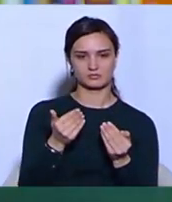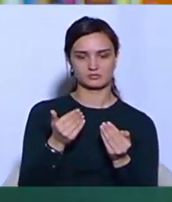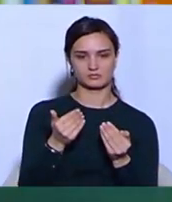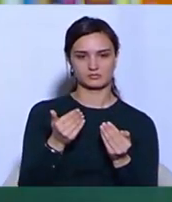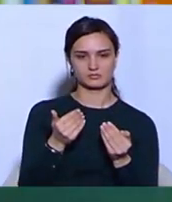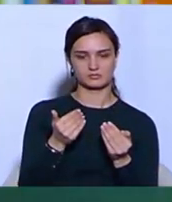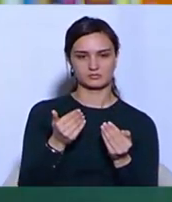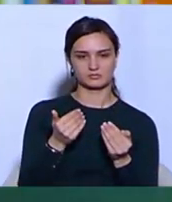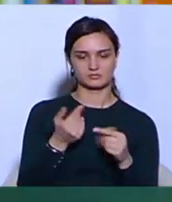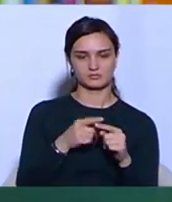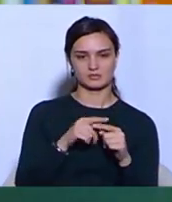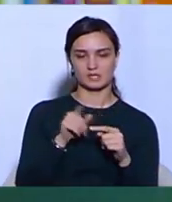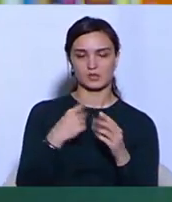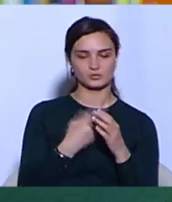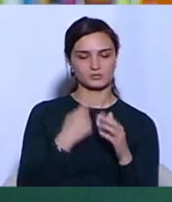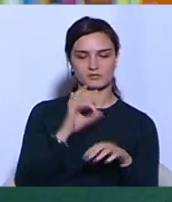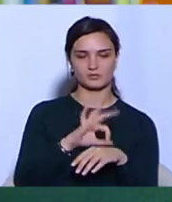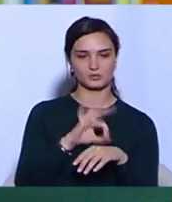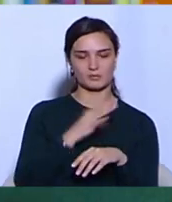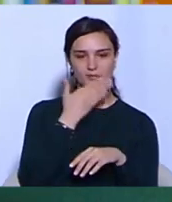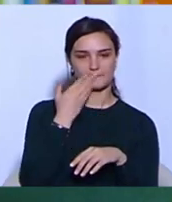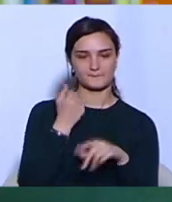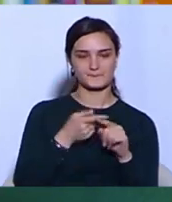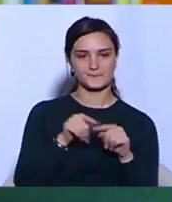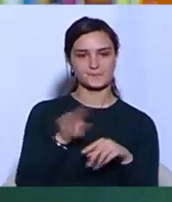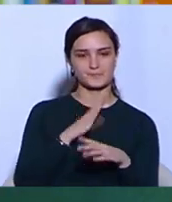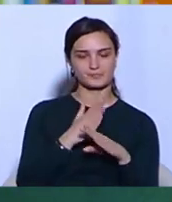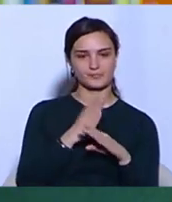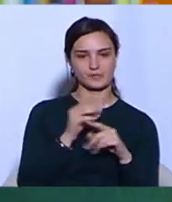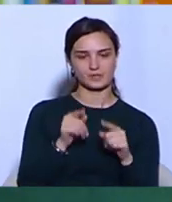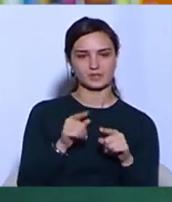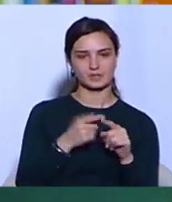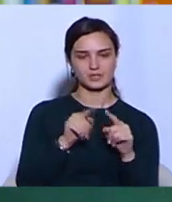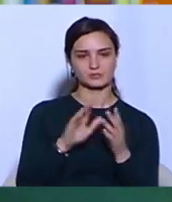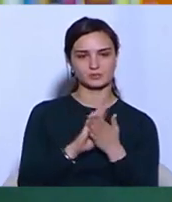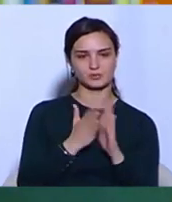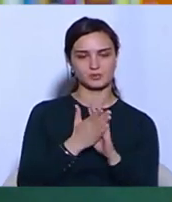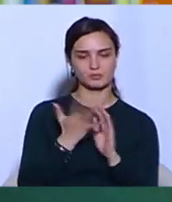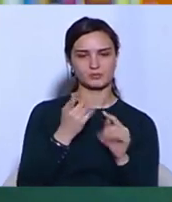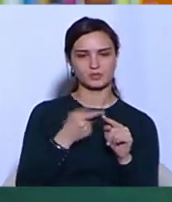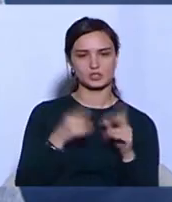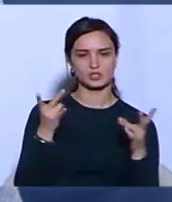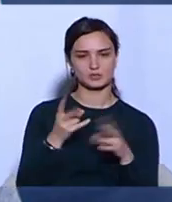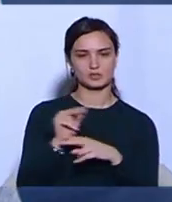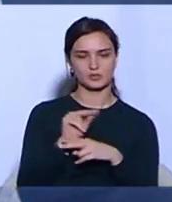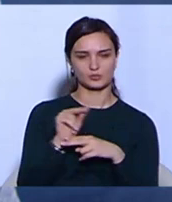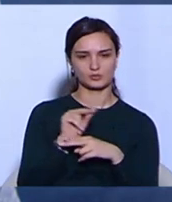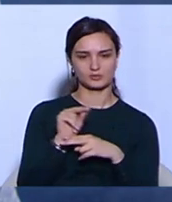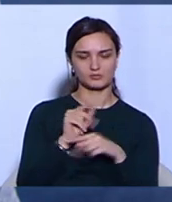რომ აუტიზმი არ არის ავადმყოფობა და რომ ეს არ არის ის მდგომარეობა, რომელსაც სჭირდება